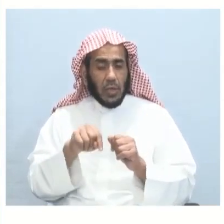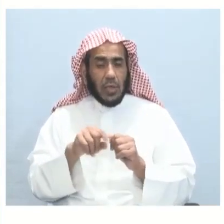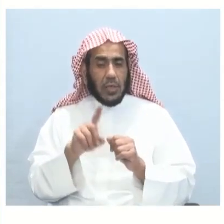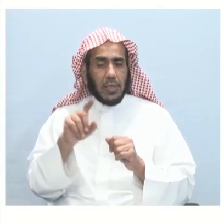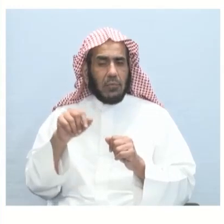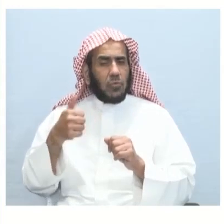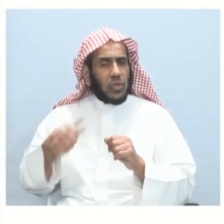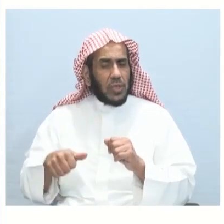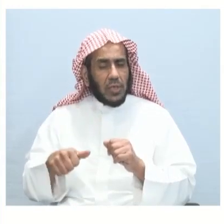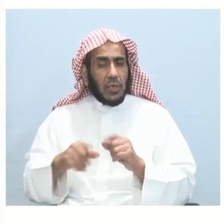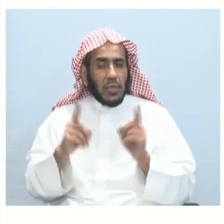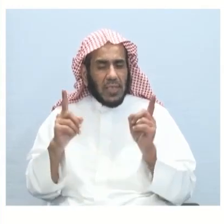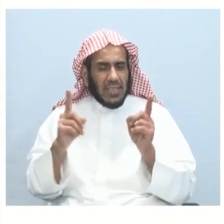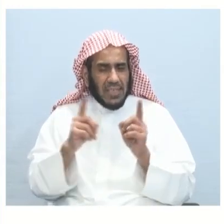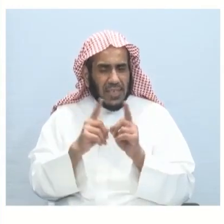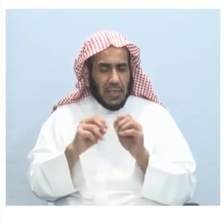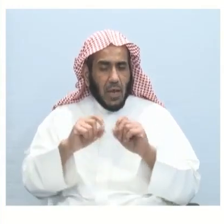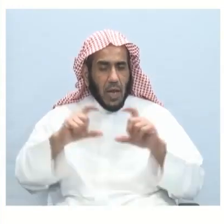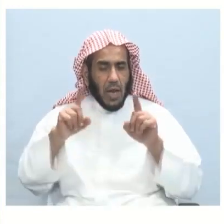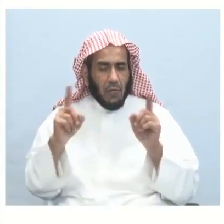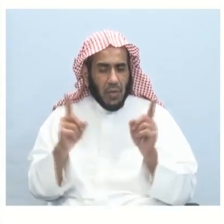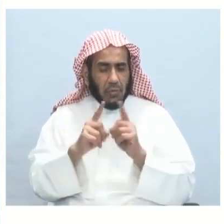زر تصغير النافذه